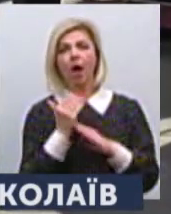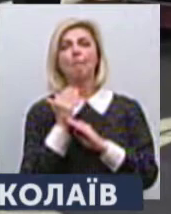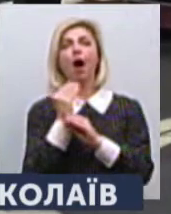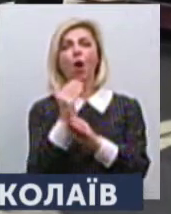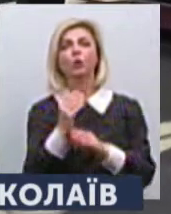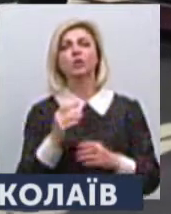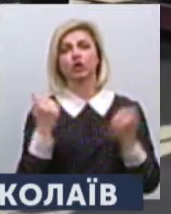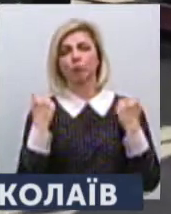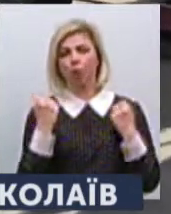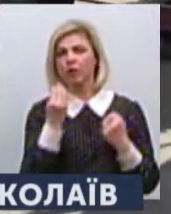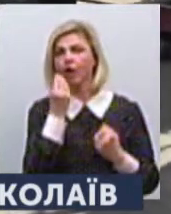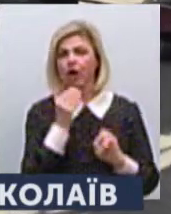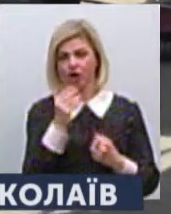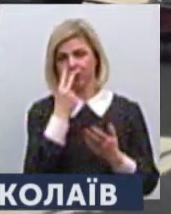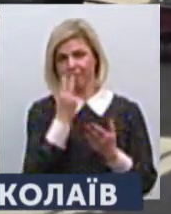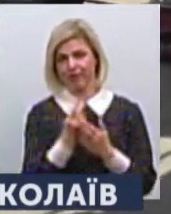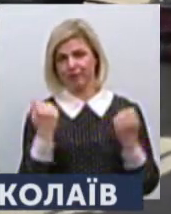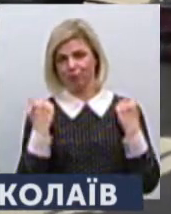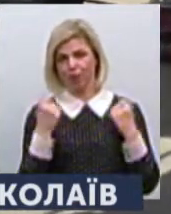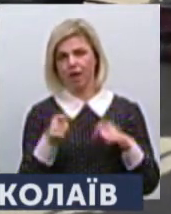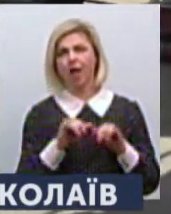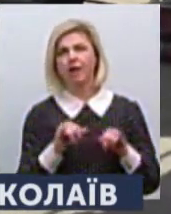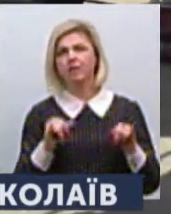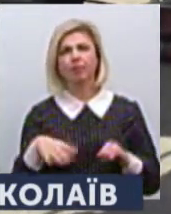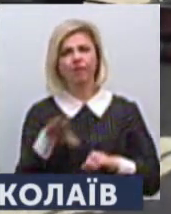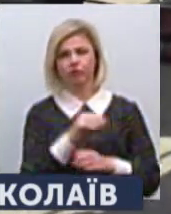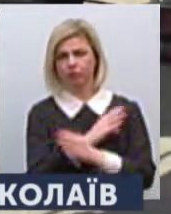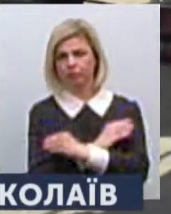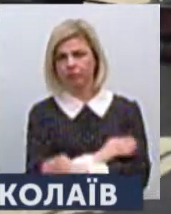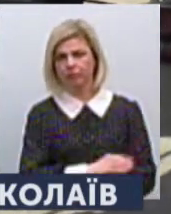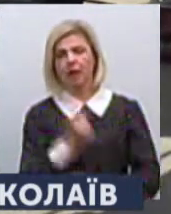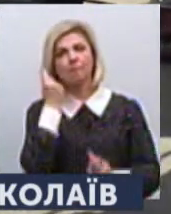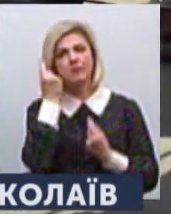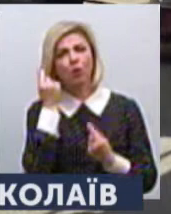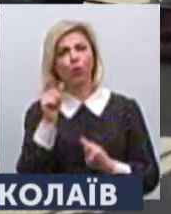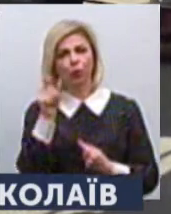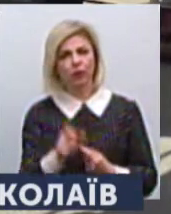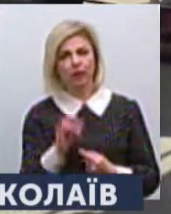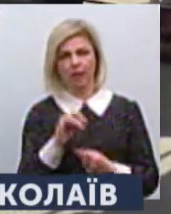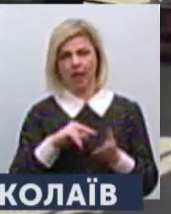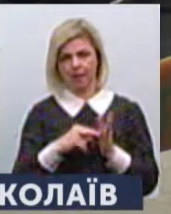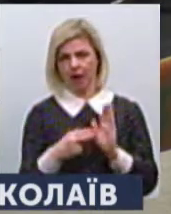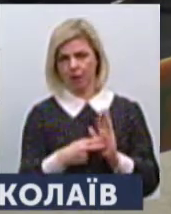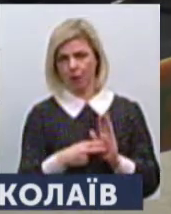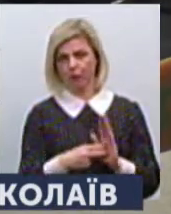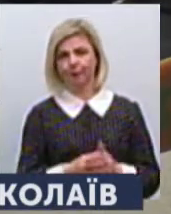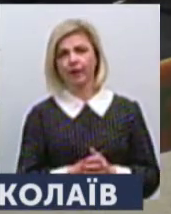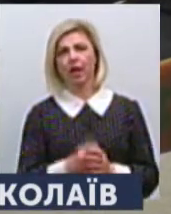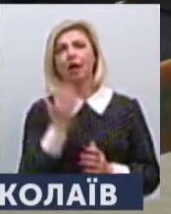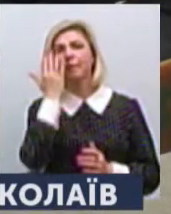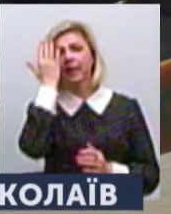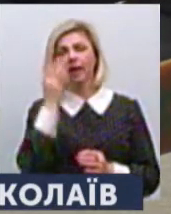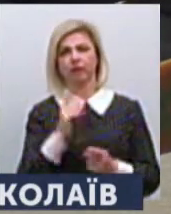один з найкращих видів спорту. Він розвиває всі групи м'язів, психологію людини та тактику. Каже, мріє